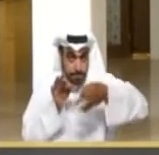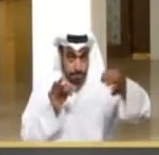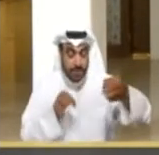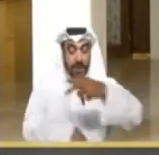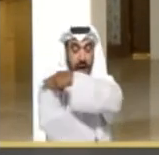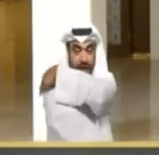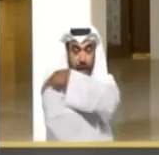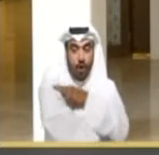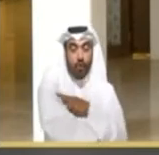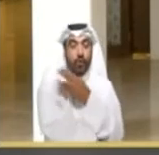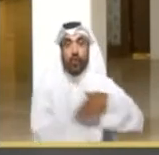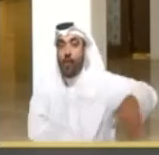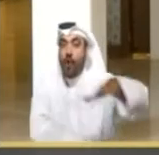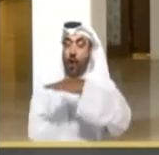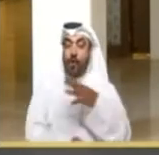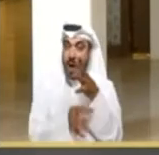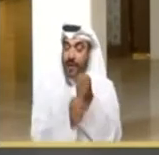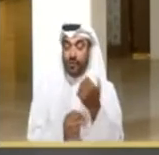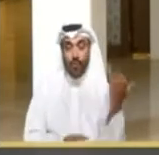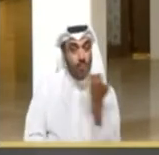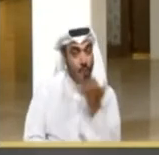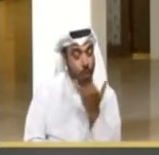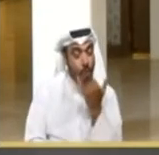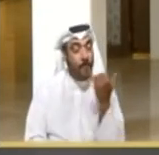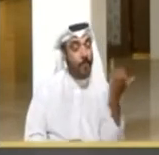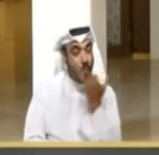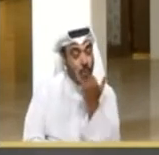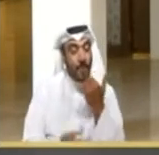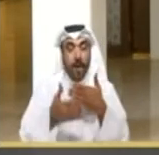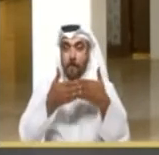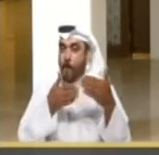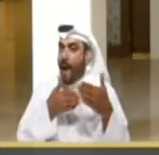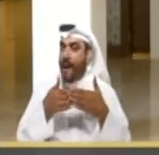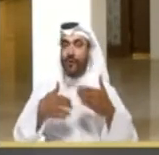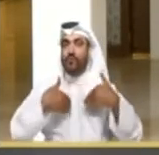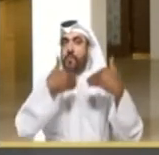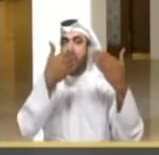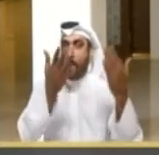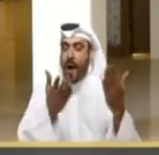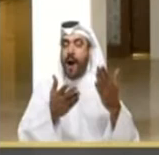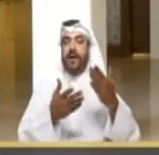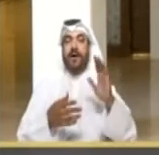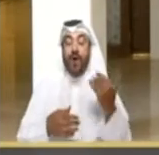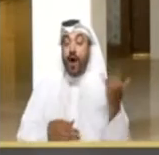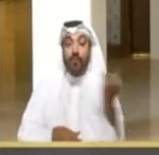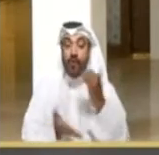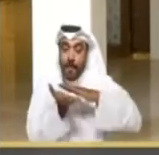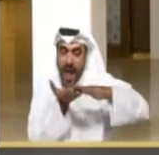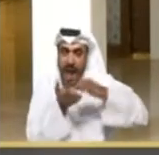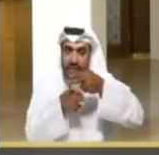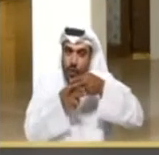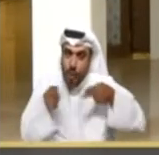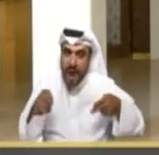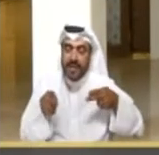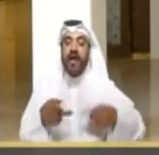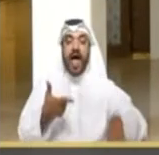الصباح حفظ الله ورعاه، الرسالة موجهة إلى نواب مجلس الأمة. وكان فحوى هذه الرسالة تتركز